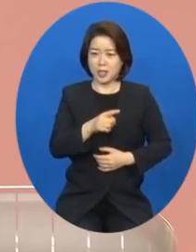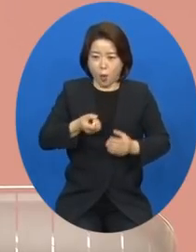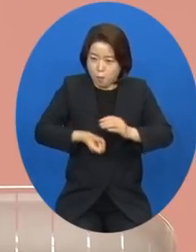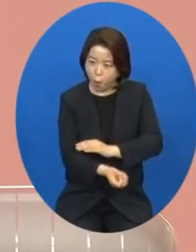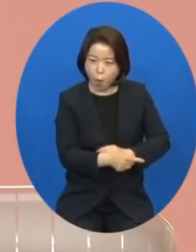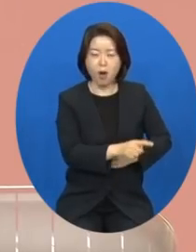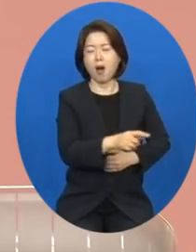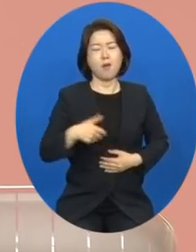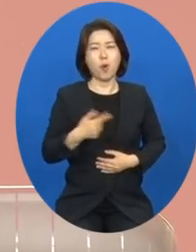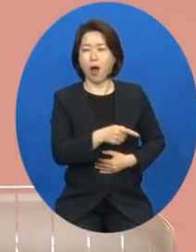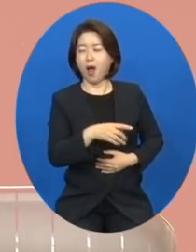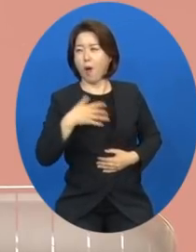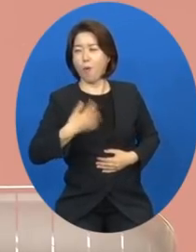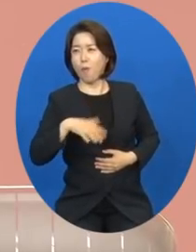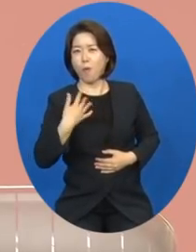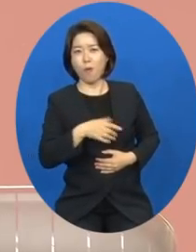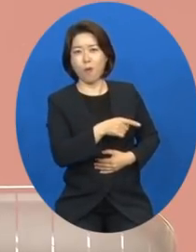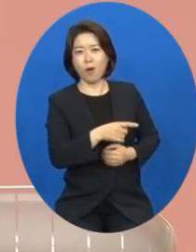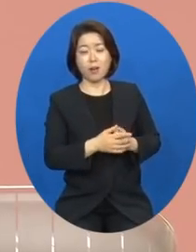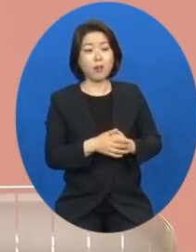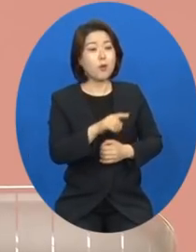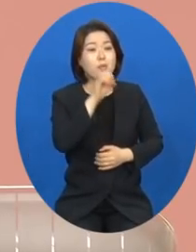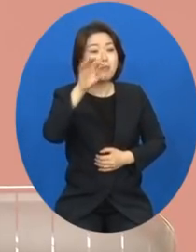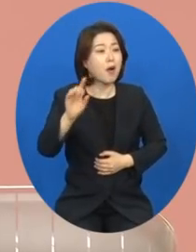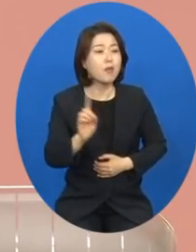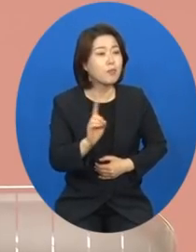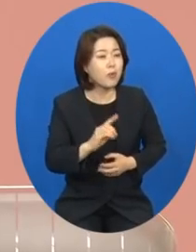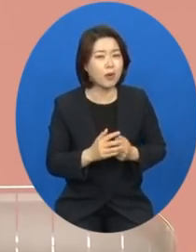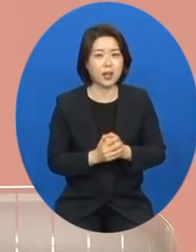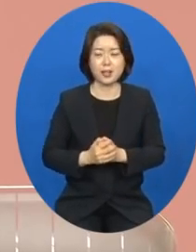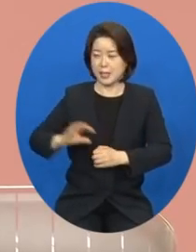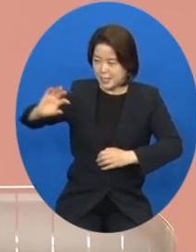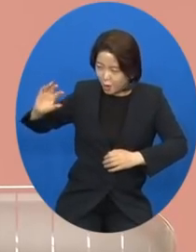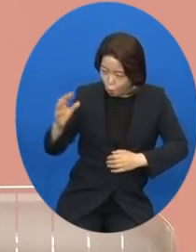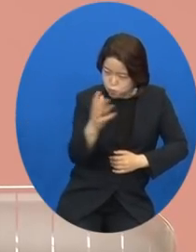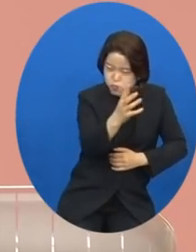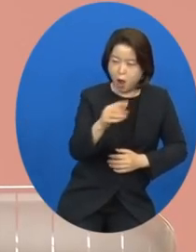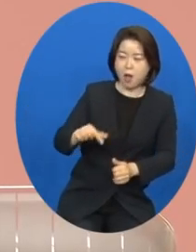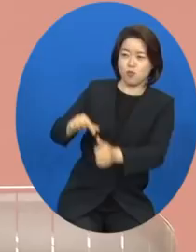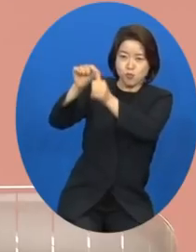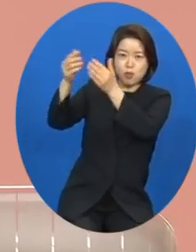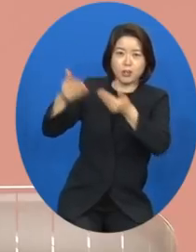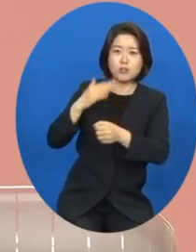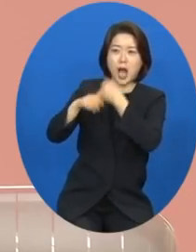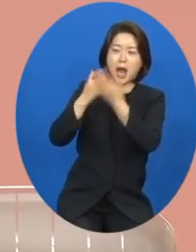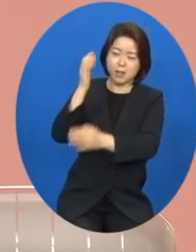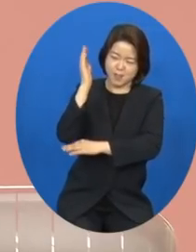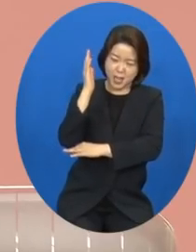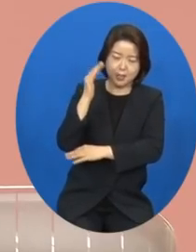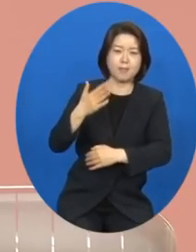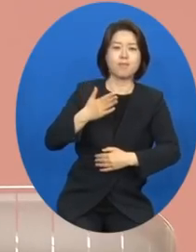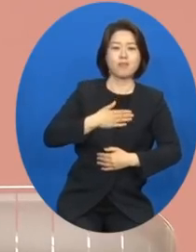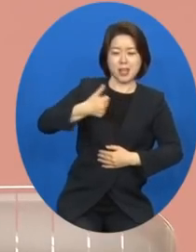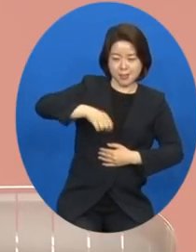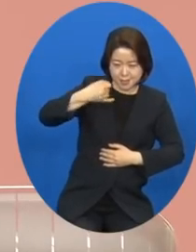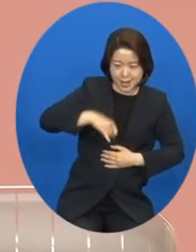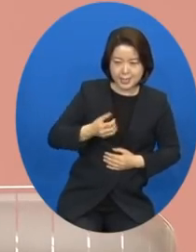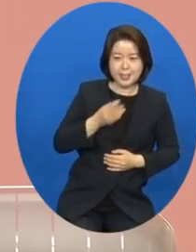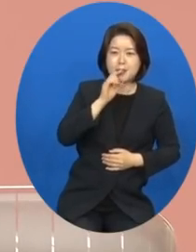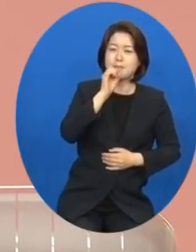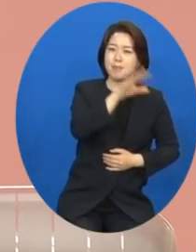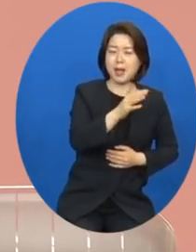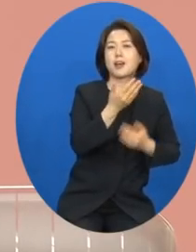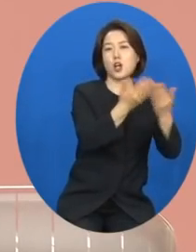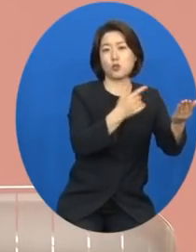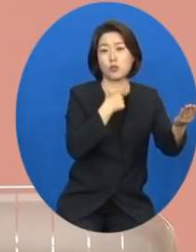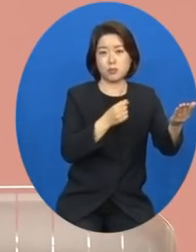모르겠어요 그러면서 무슨 얘기 해 줄 건데 어떻던 레이더 의 소리를 구해 주신 하나님 이야기 라는 우리 아이에게 전해질 거야